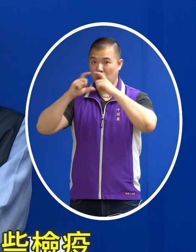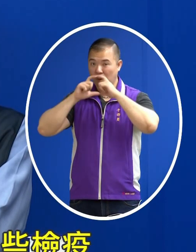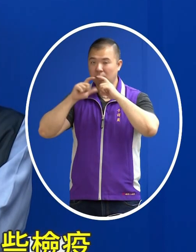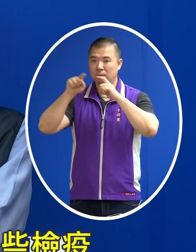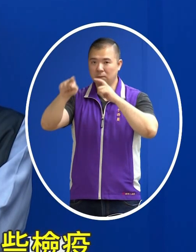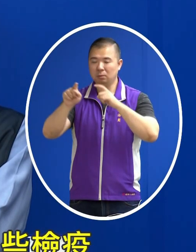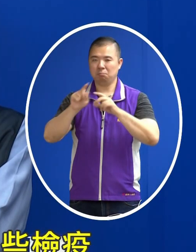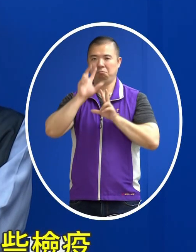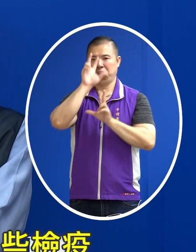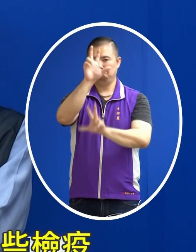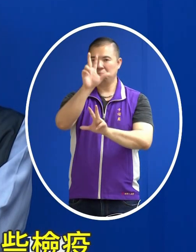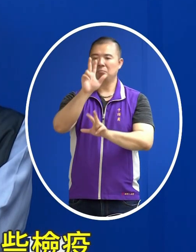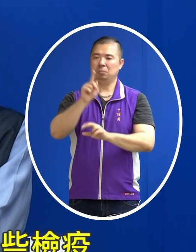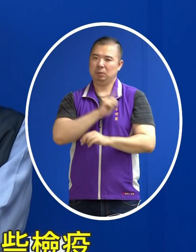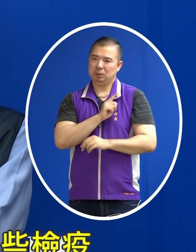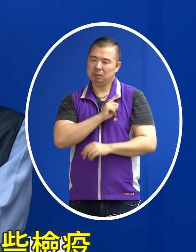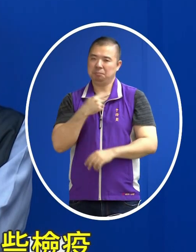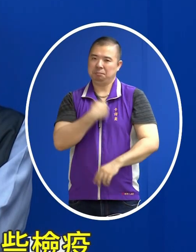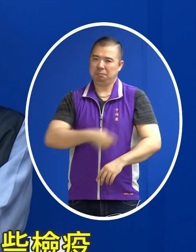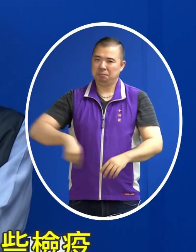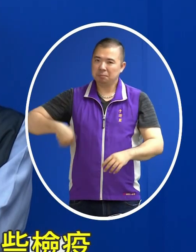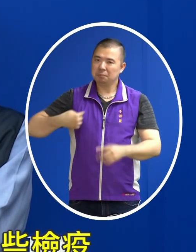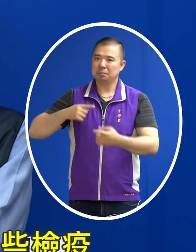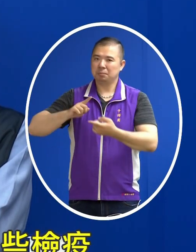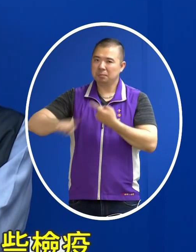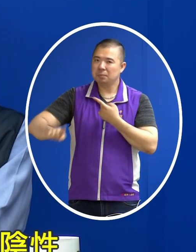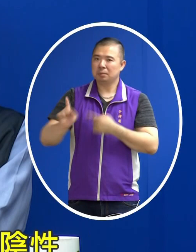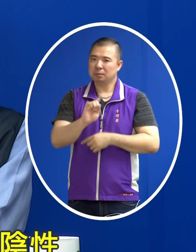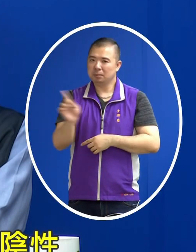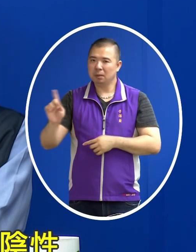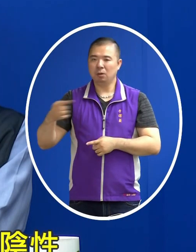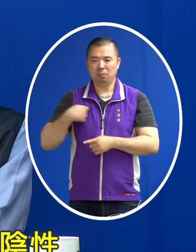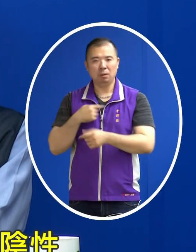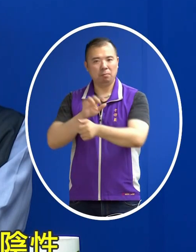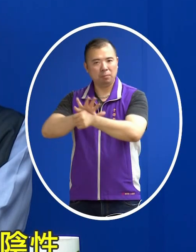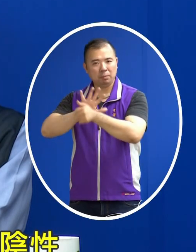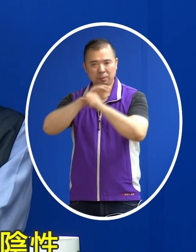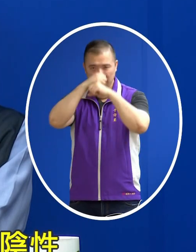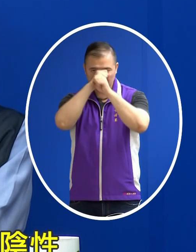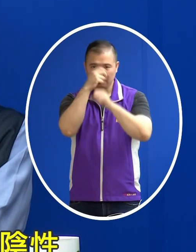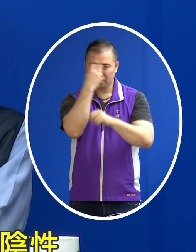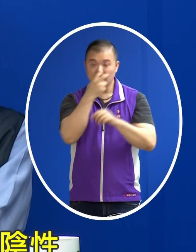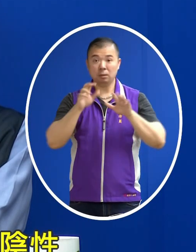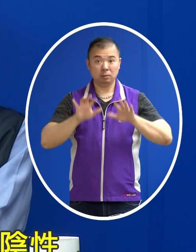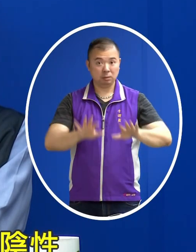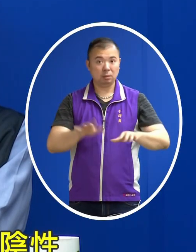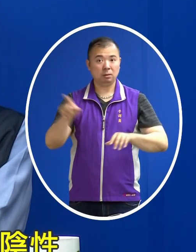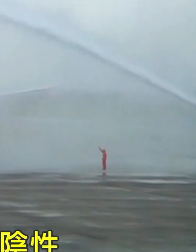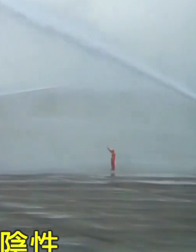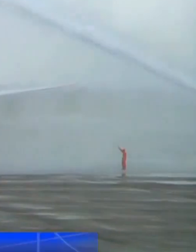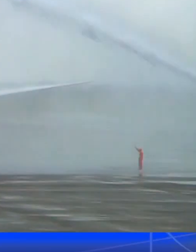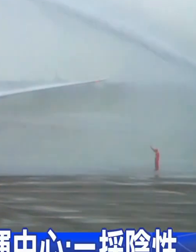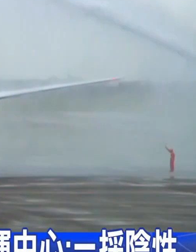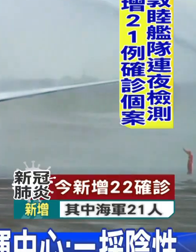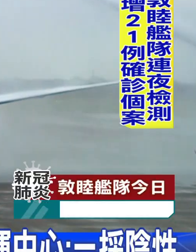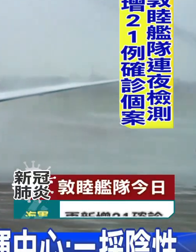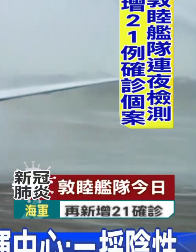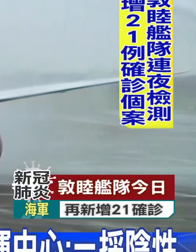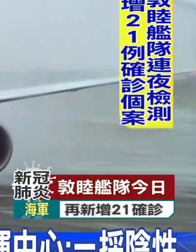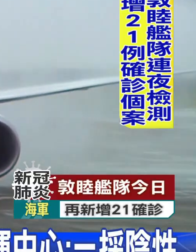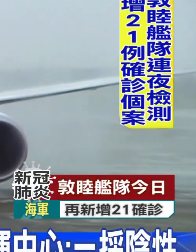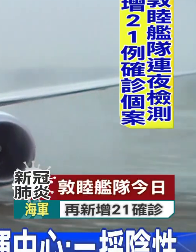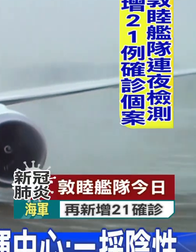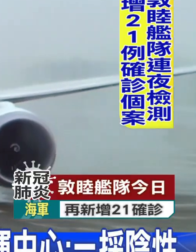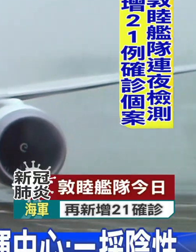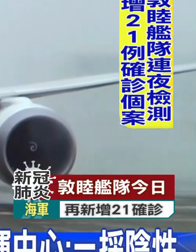我们后续也采取了对他做了一些检疫的座位。那目前他的第一次的采检是阴性。 由于长荣的飞